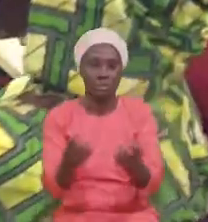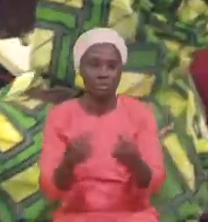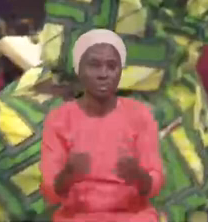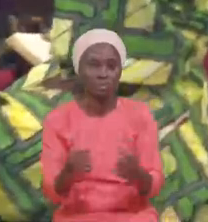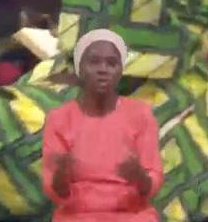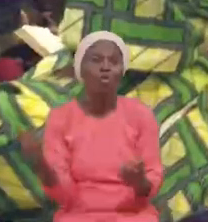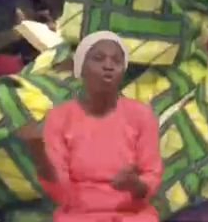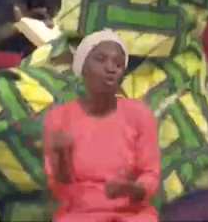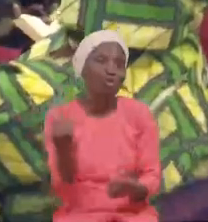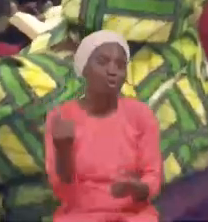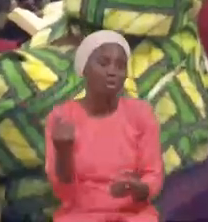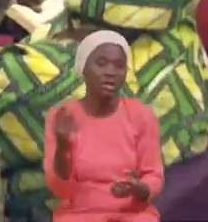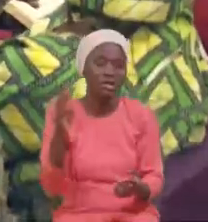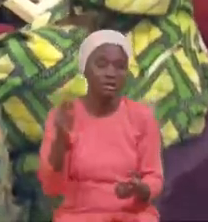purification